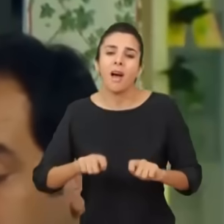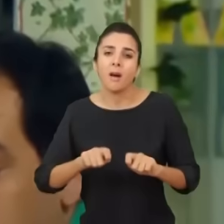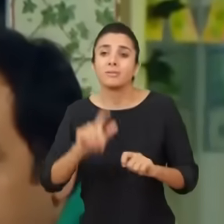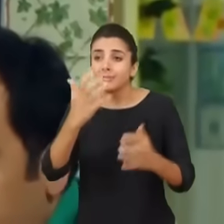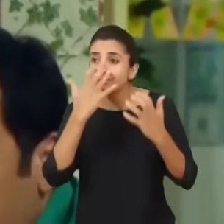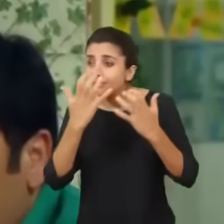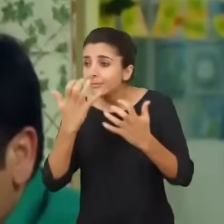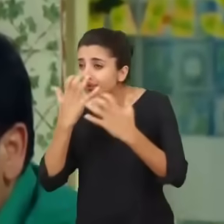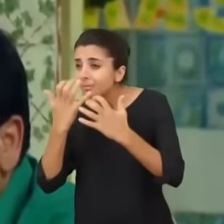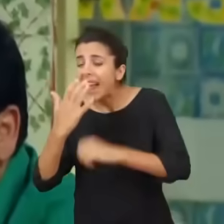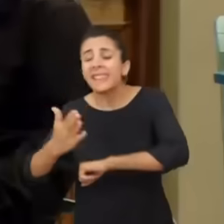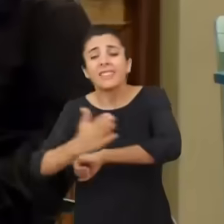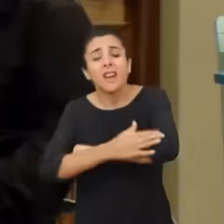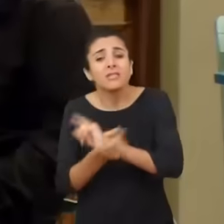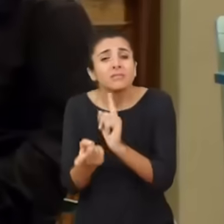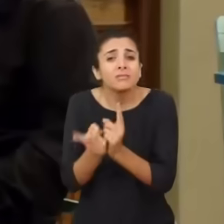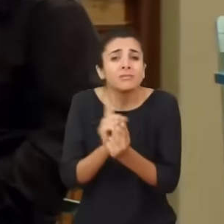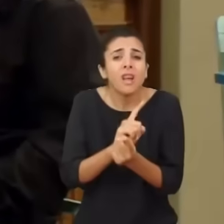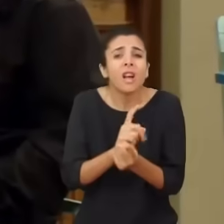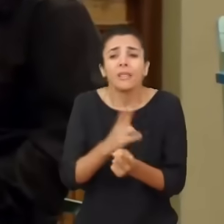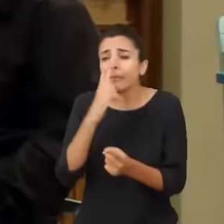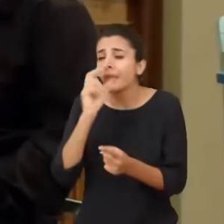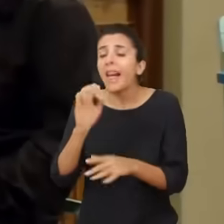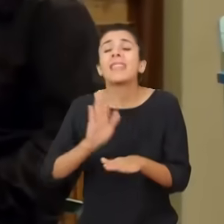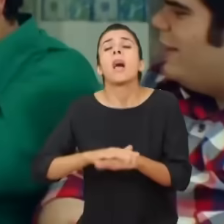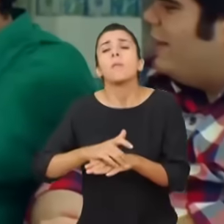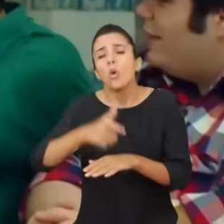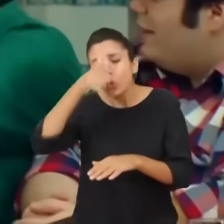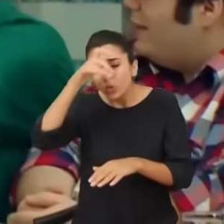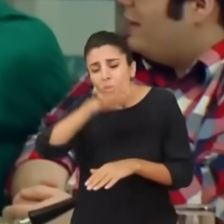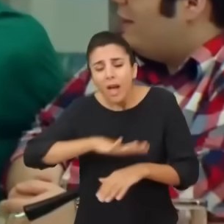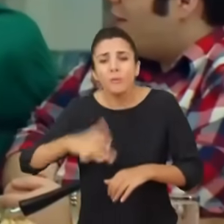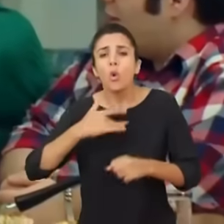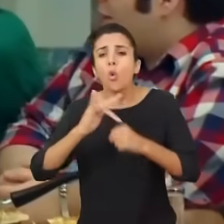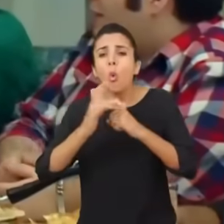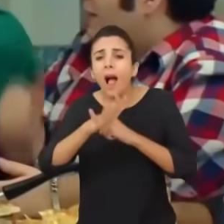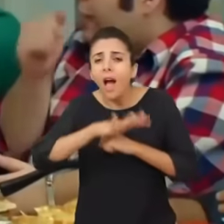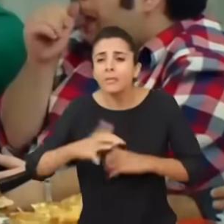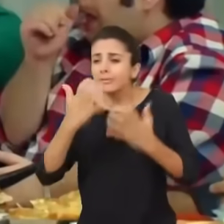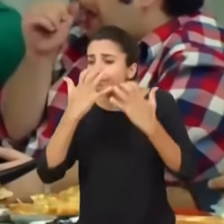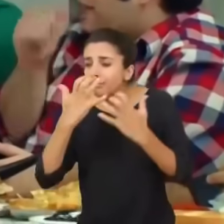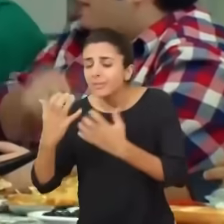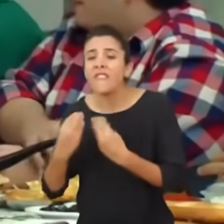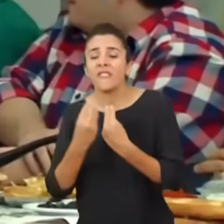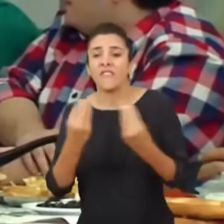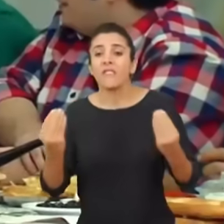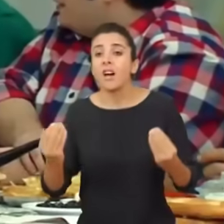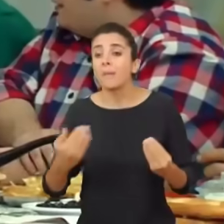Rahmetini, yardımını esirgeme ülkemizden. Bizlere yaşama sevinci